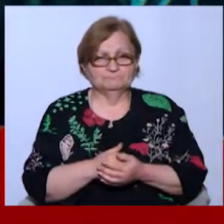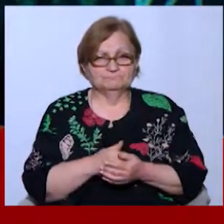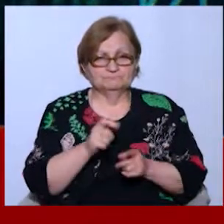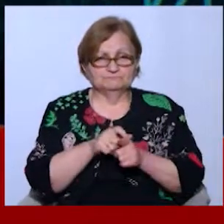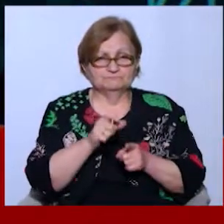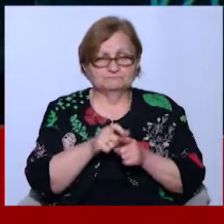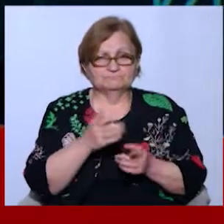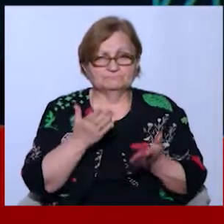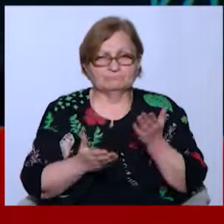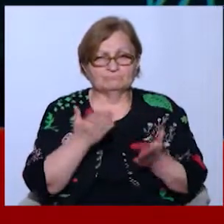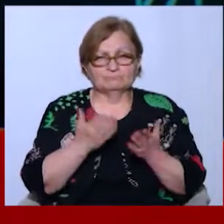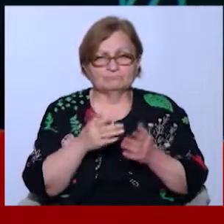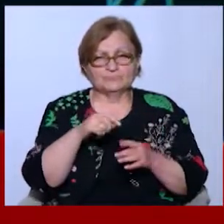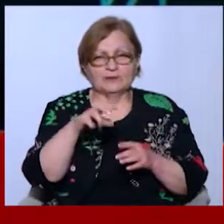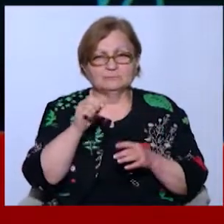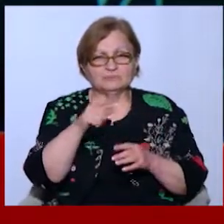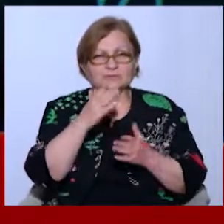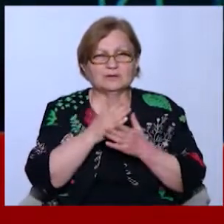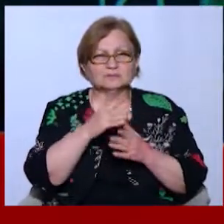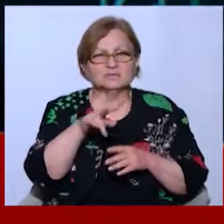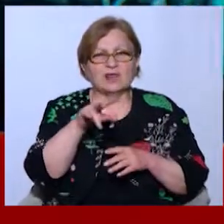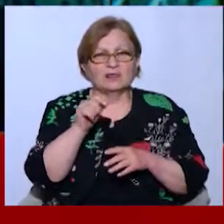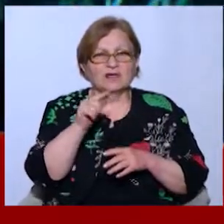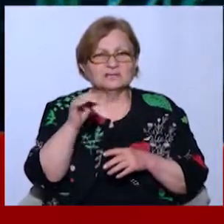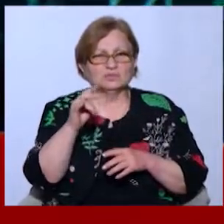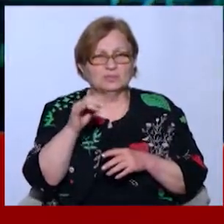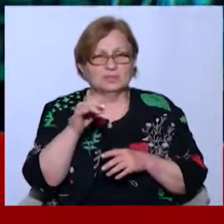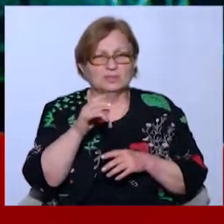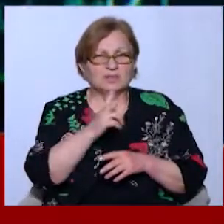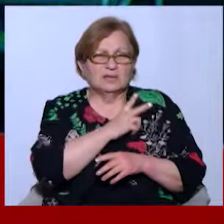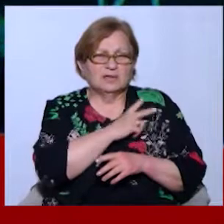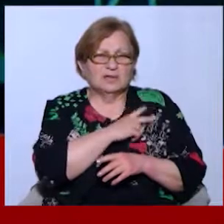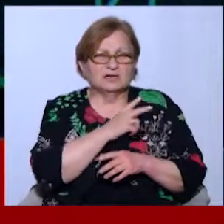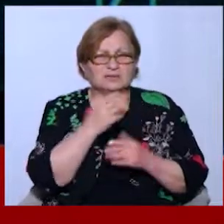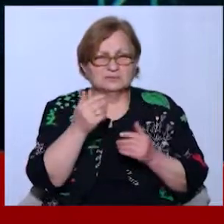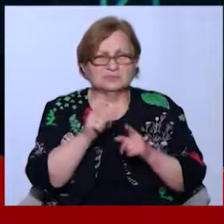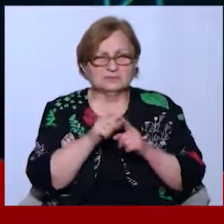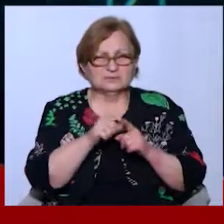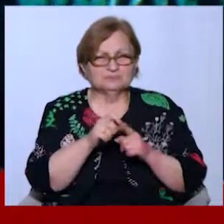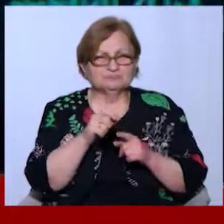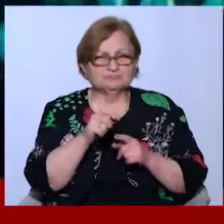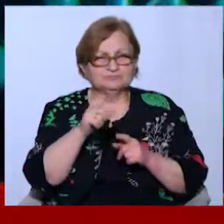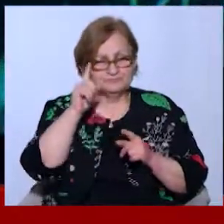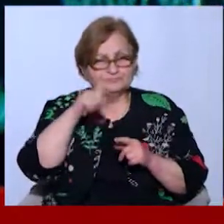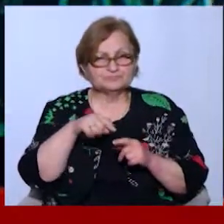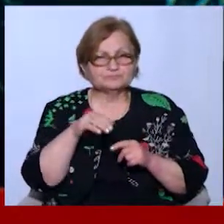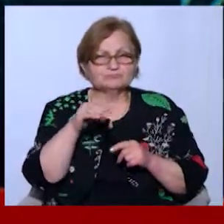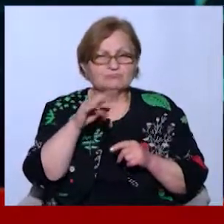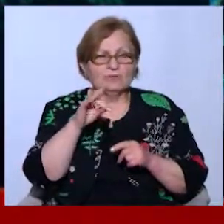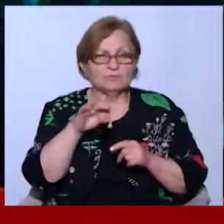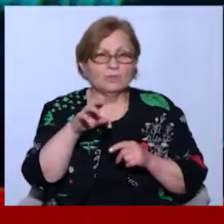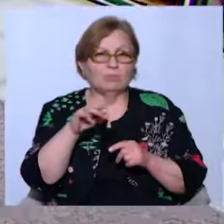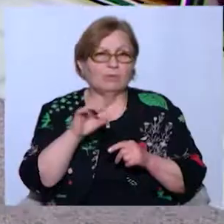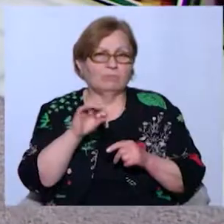სიტყვა ალბათობა მოდის ლათინური სიტყვიდან, პრინციპში ინგლისურად არის probability, აი ინგლისური ხო იცით, probably არის